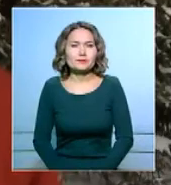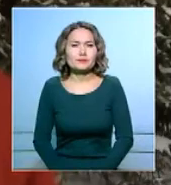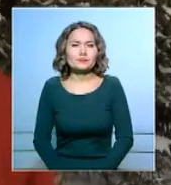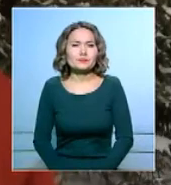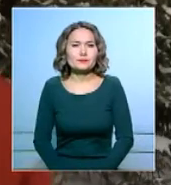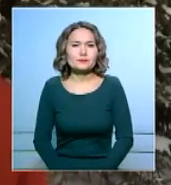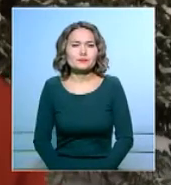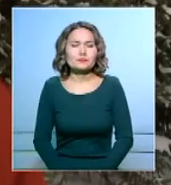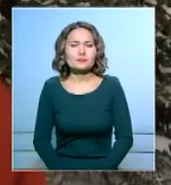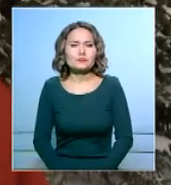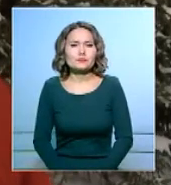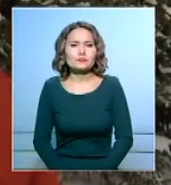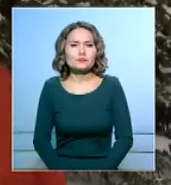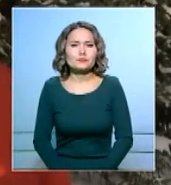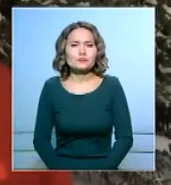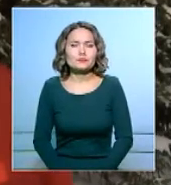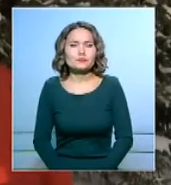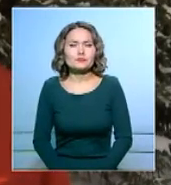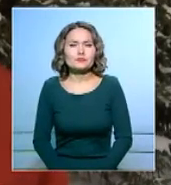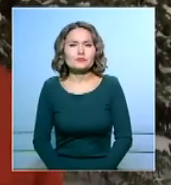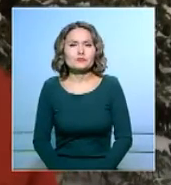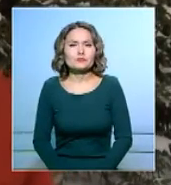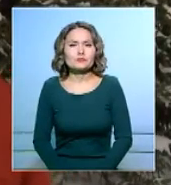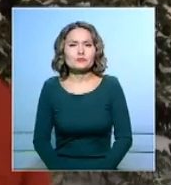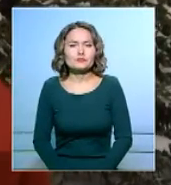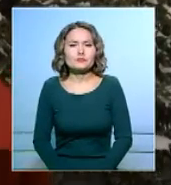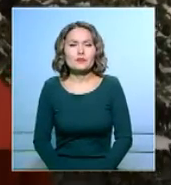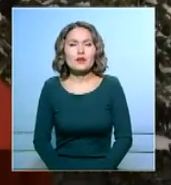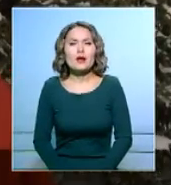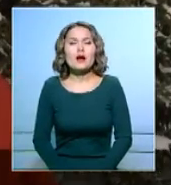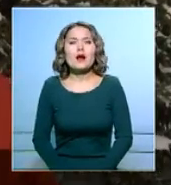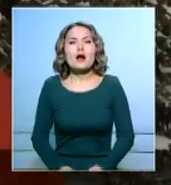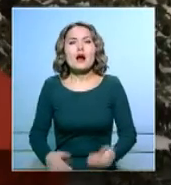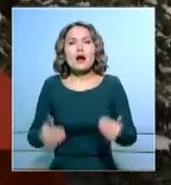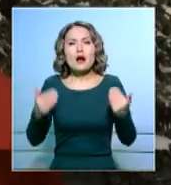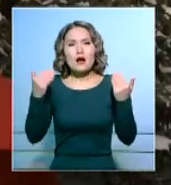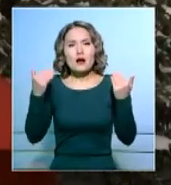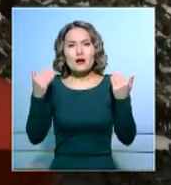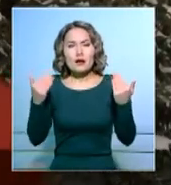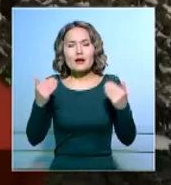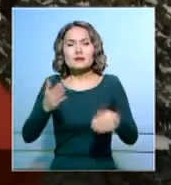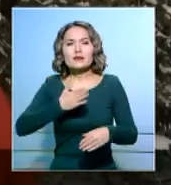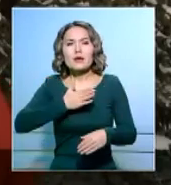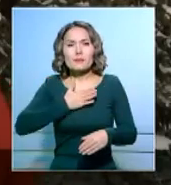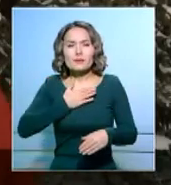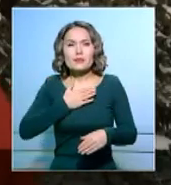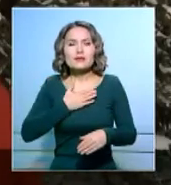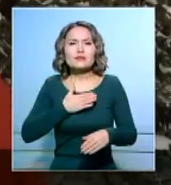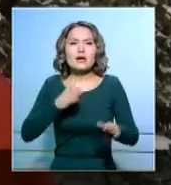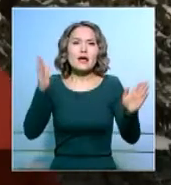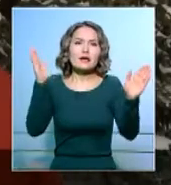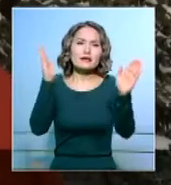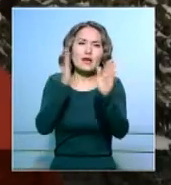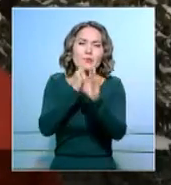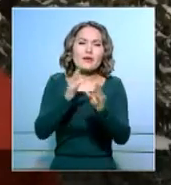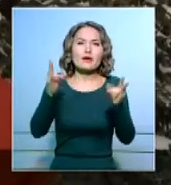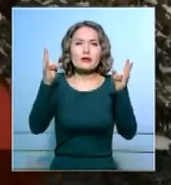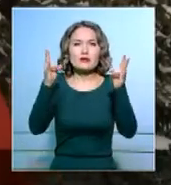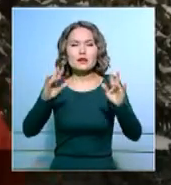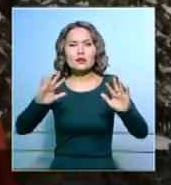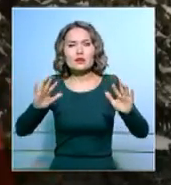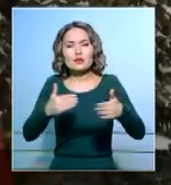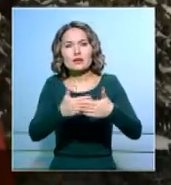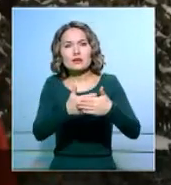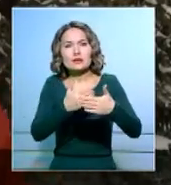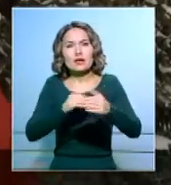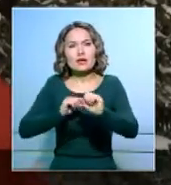Определенные места обогрева, жылынатын және тамақтандыратын орындар белгіленді. Жергілікті полиция қызметінің міндеттері